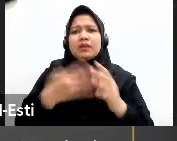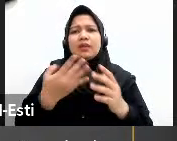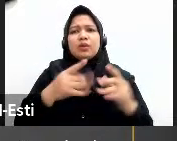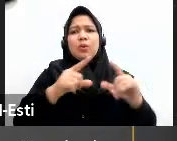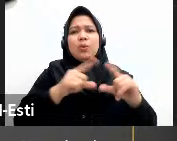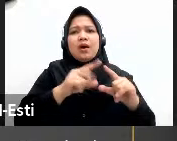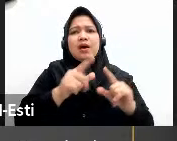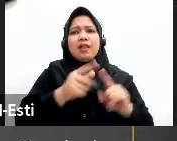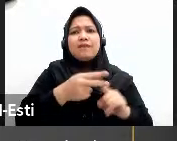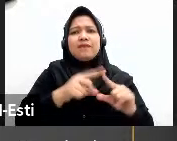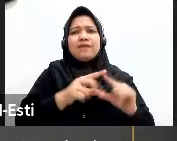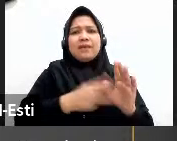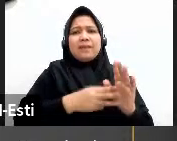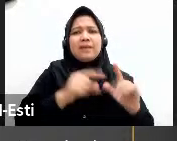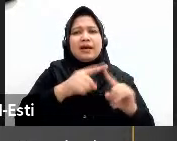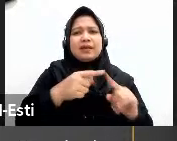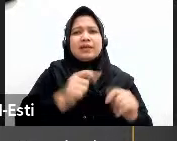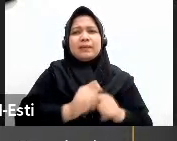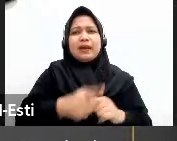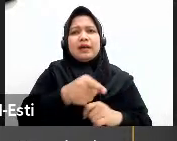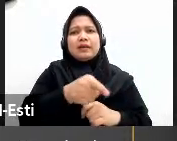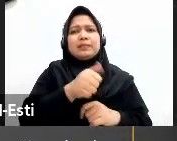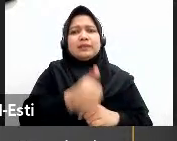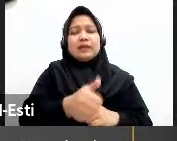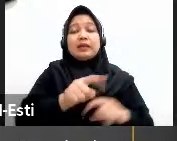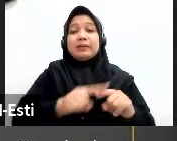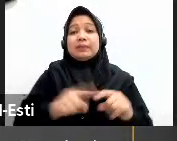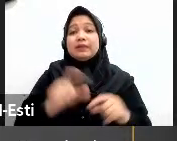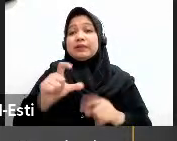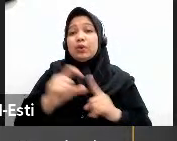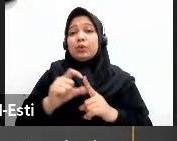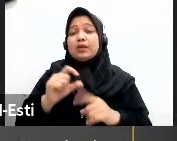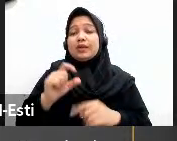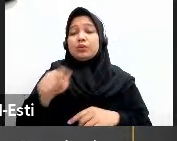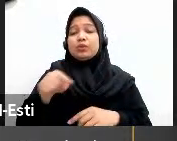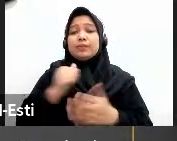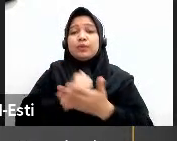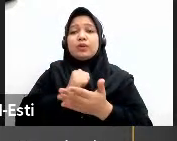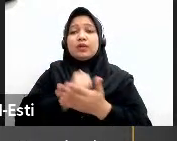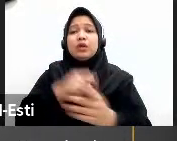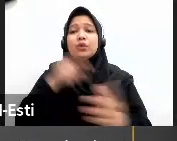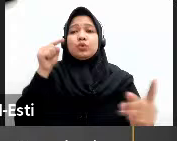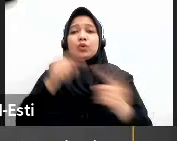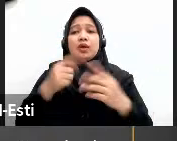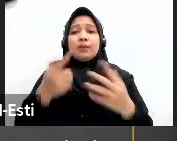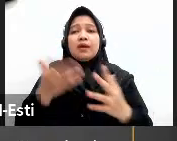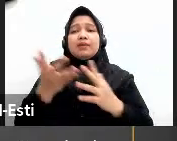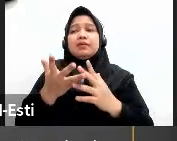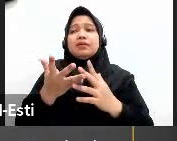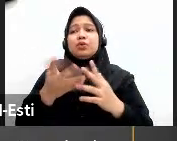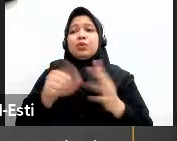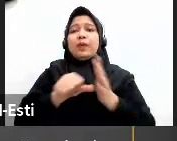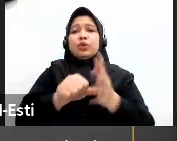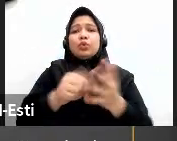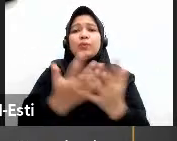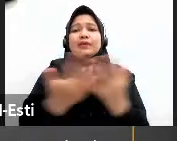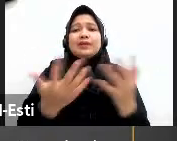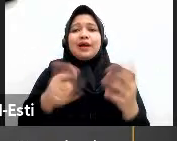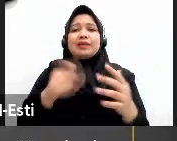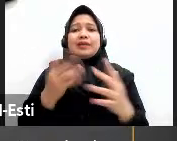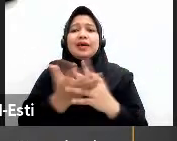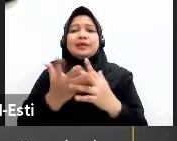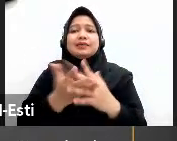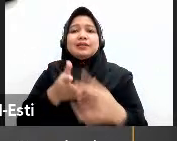langsung bayar di sana tetapi mungkin COD di kan sebenarnya bertujuan untuk mengakses masyarakat yang tidak punya akses ke